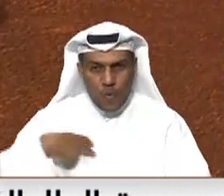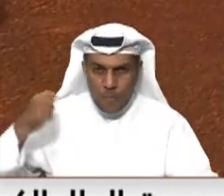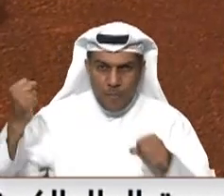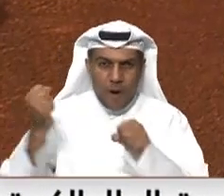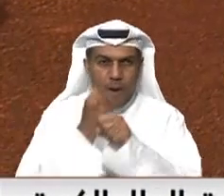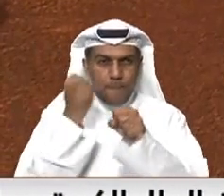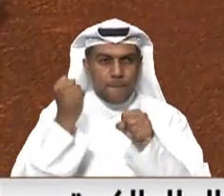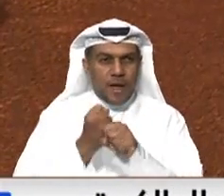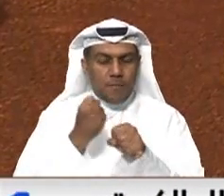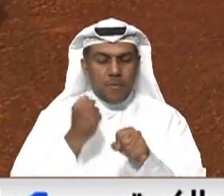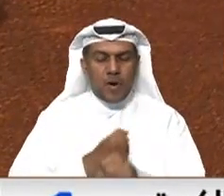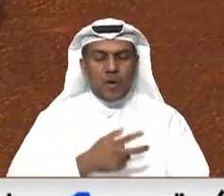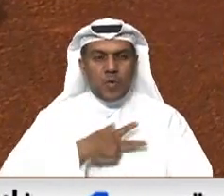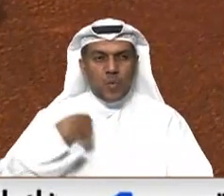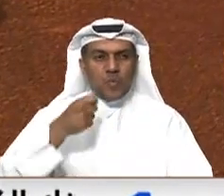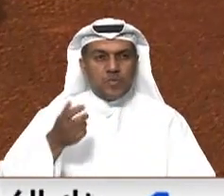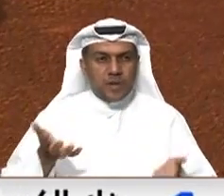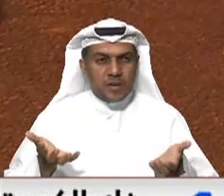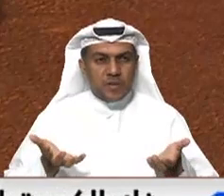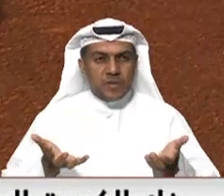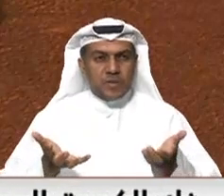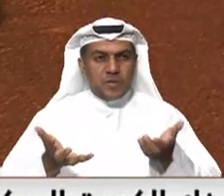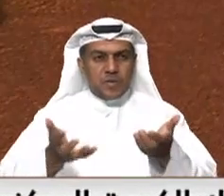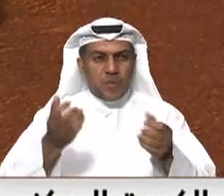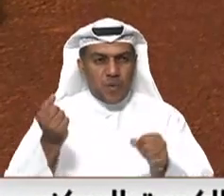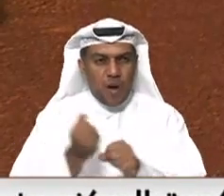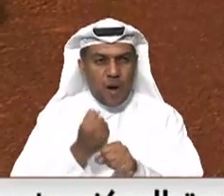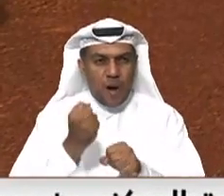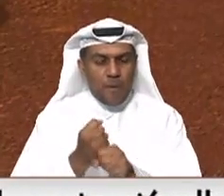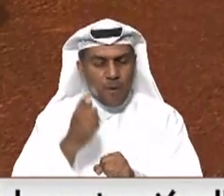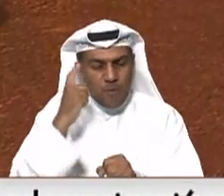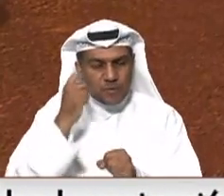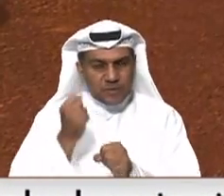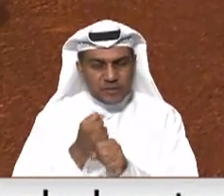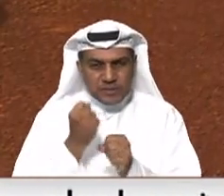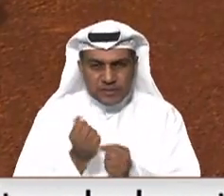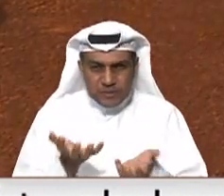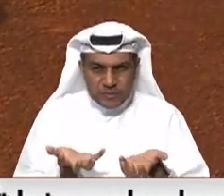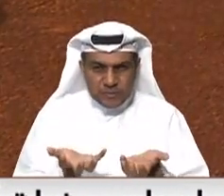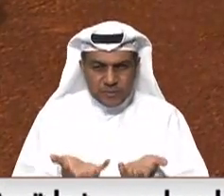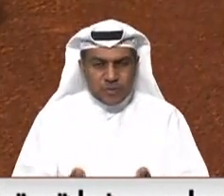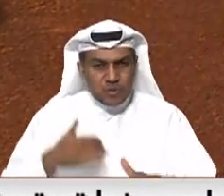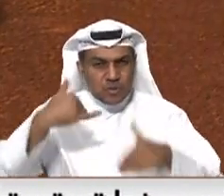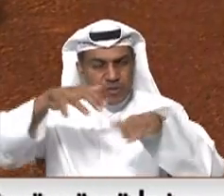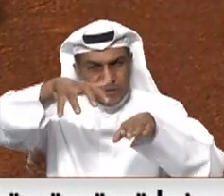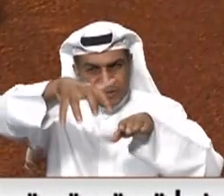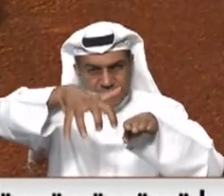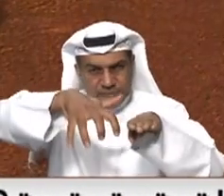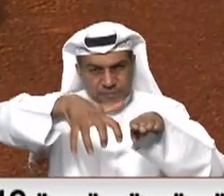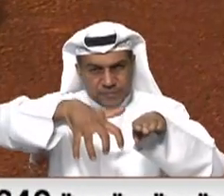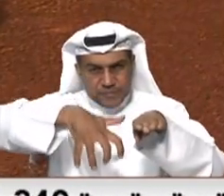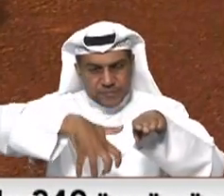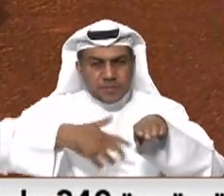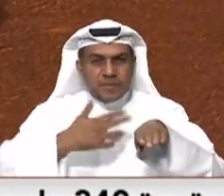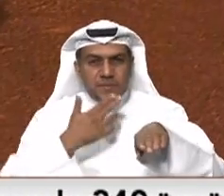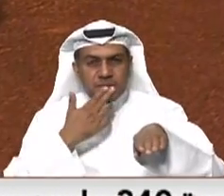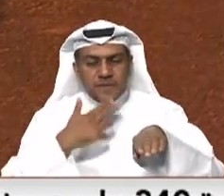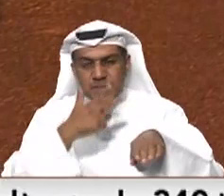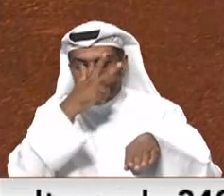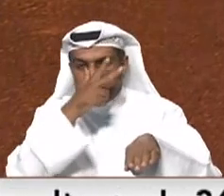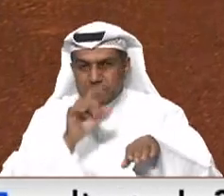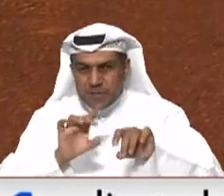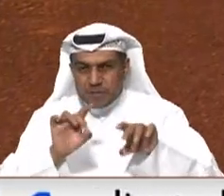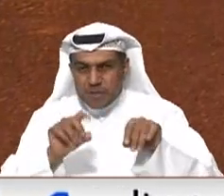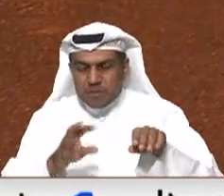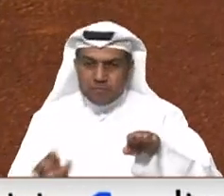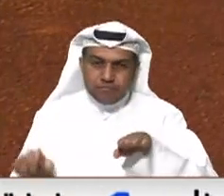صورة لها في كل محافظات دولة الكويت من خلال فرق الصيانة في وزارة الأشغال العامة، والتي تعمل